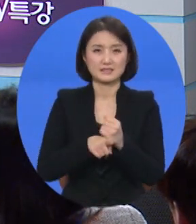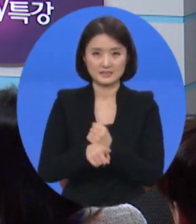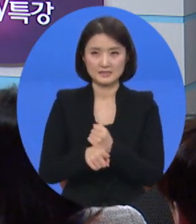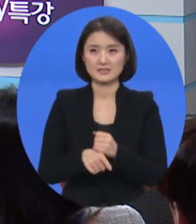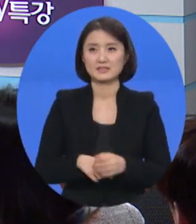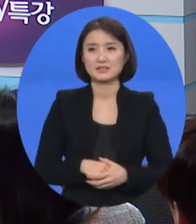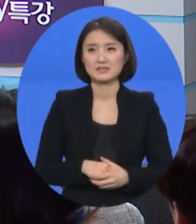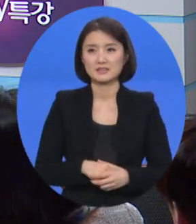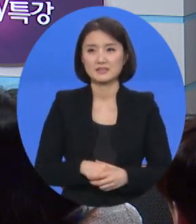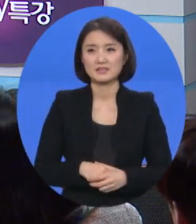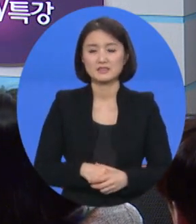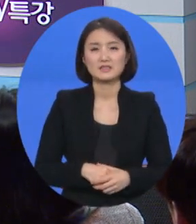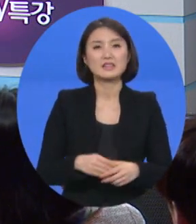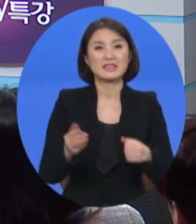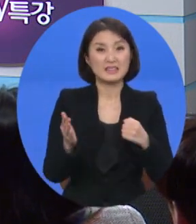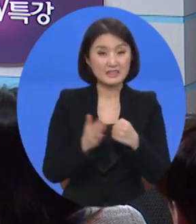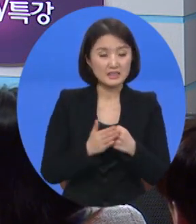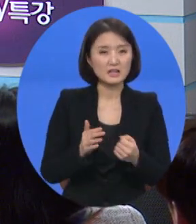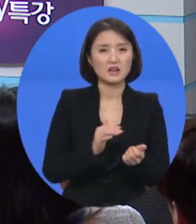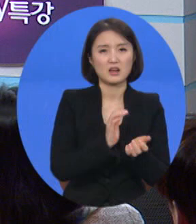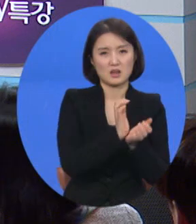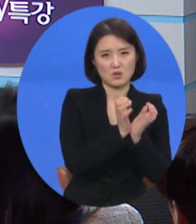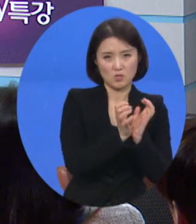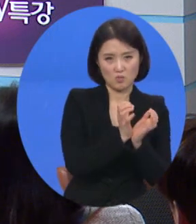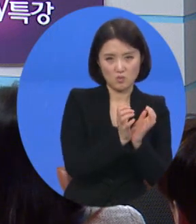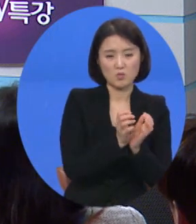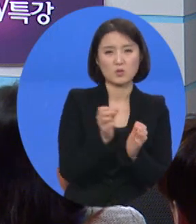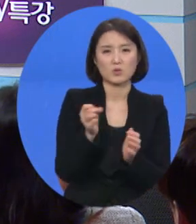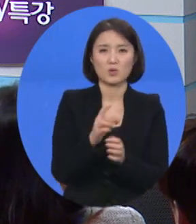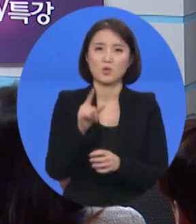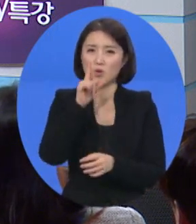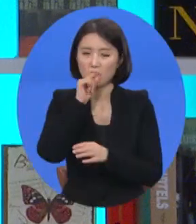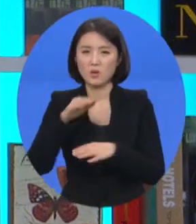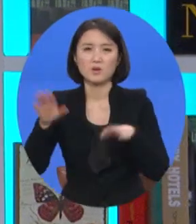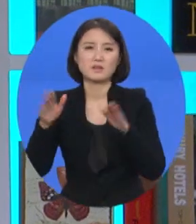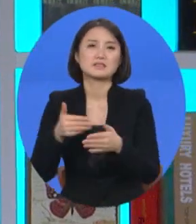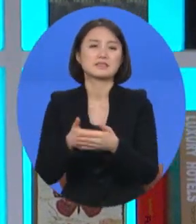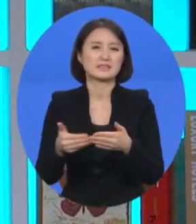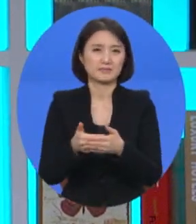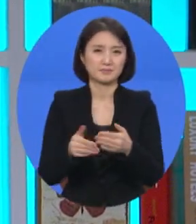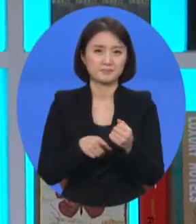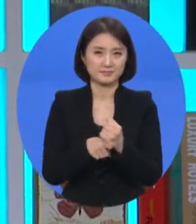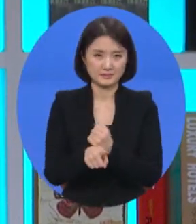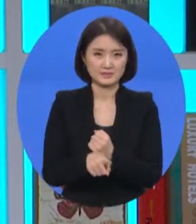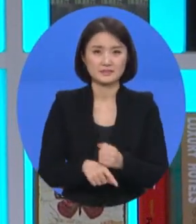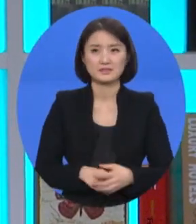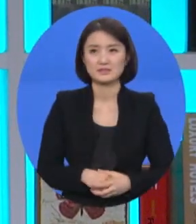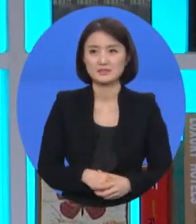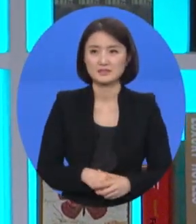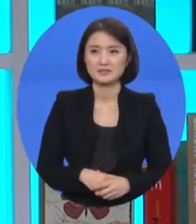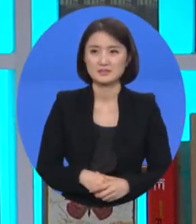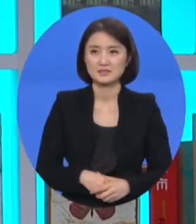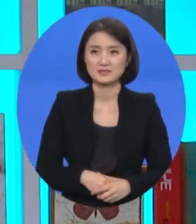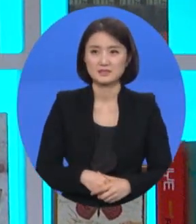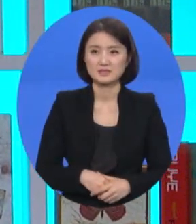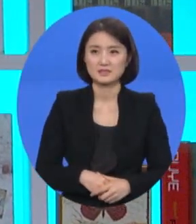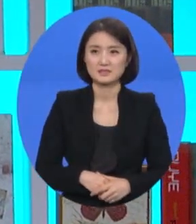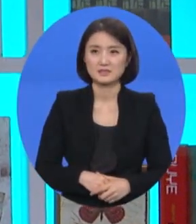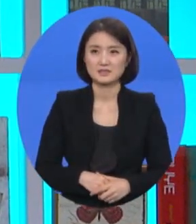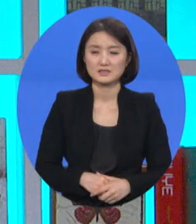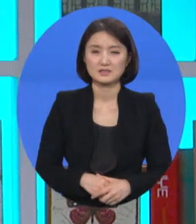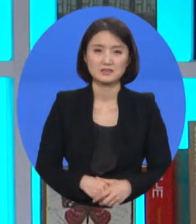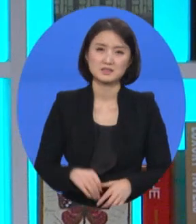옷과 연잎을 그린 화가의 속뜻이 라는 거죠 어떻습니까 여러분 우리가 그냥 보았던 한 겜